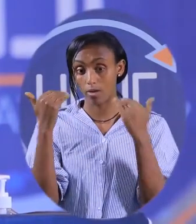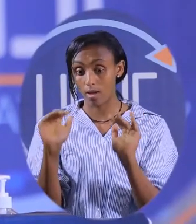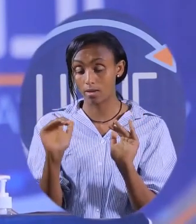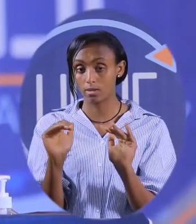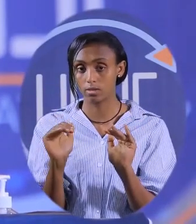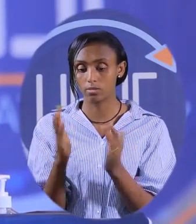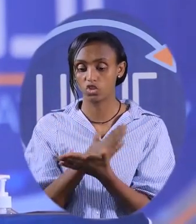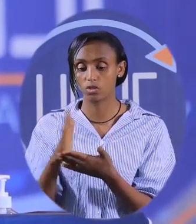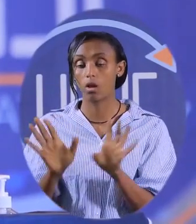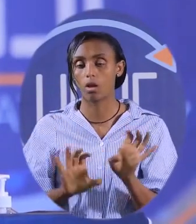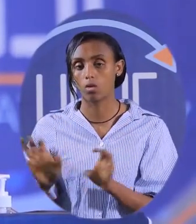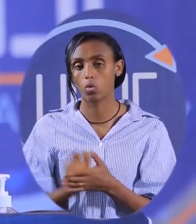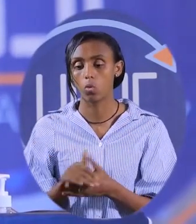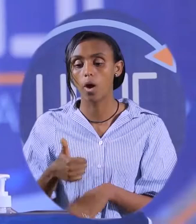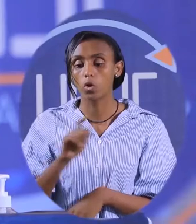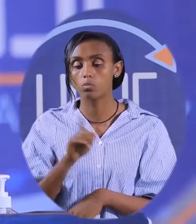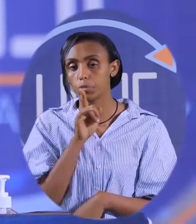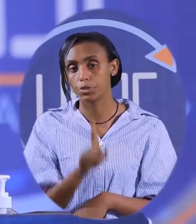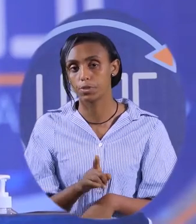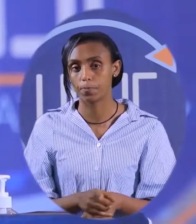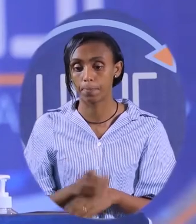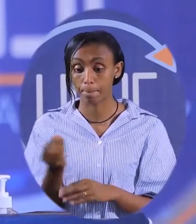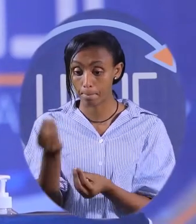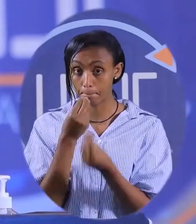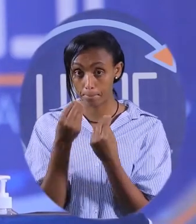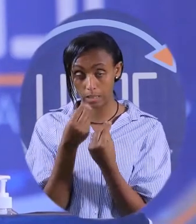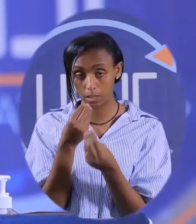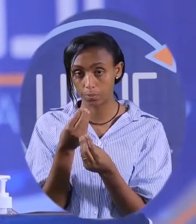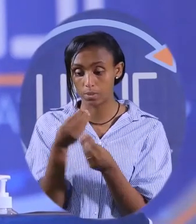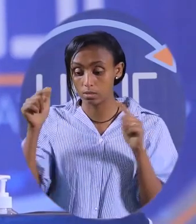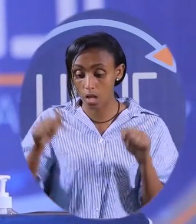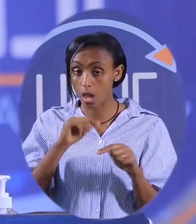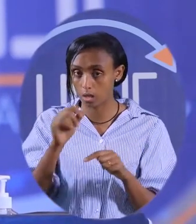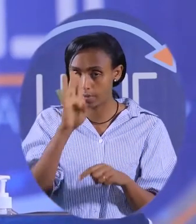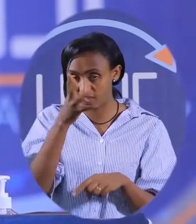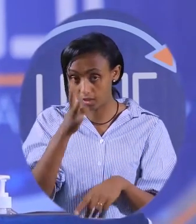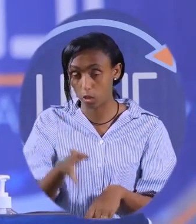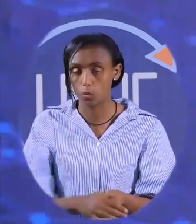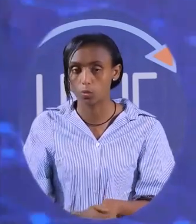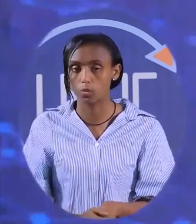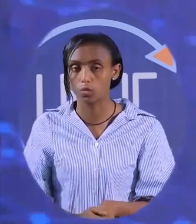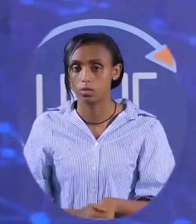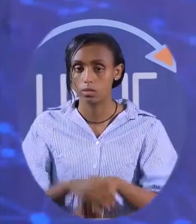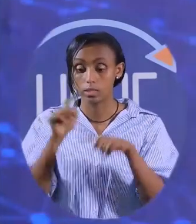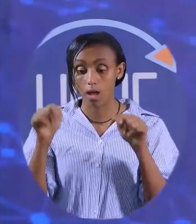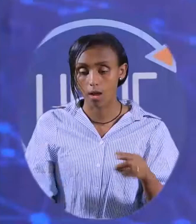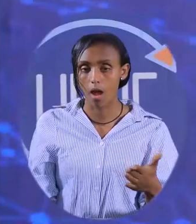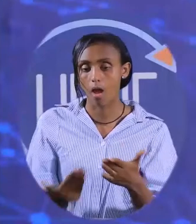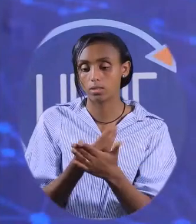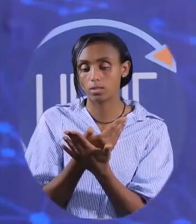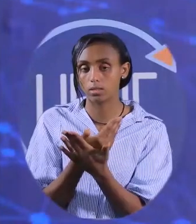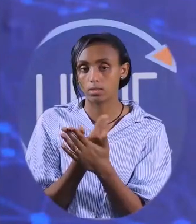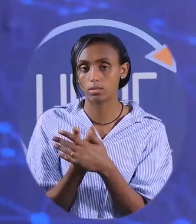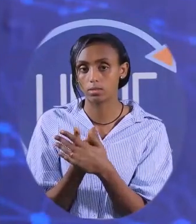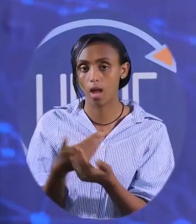አደርጋለሁ። ዋናው ምንድን ነው? መቼም ምግብ ዛሬ አይደለም የተፈጠረው። ዛሬ አዲስ